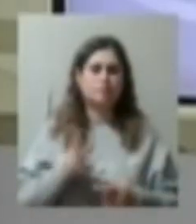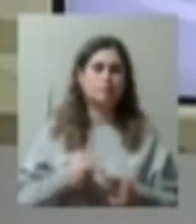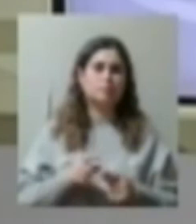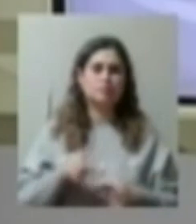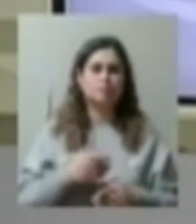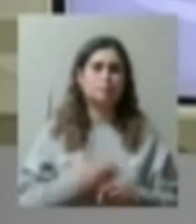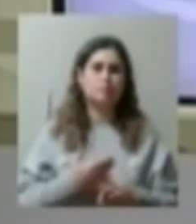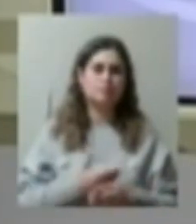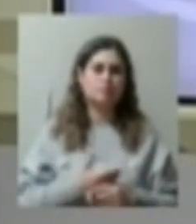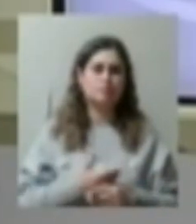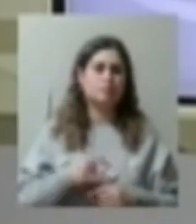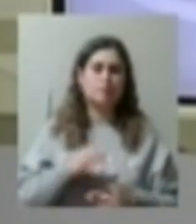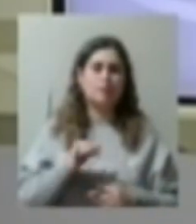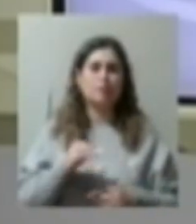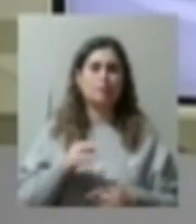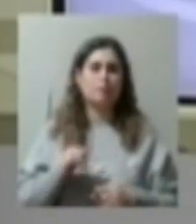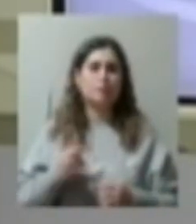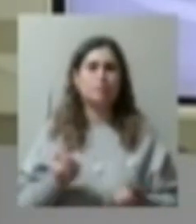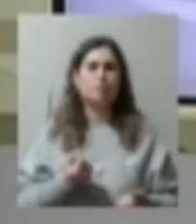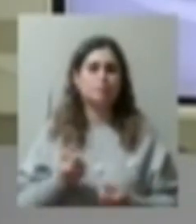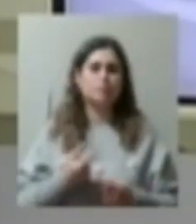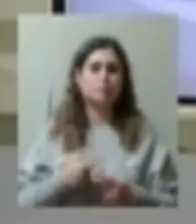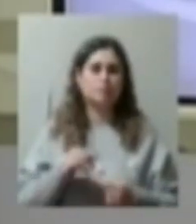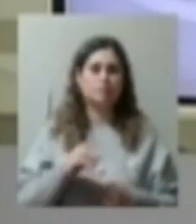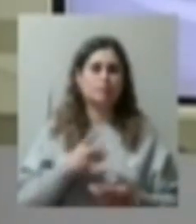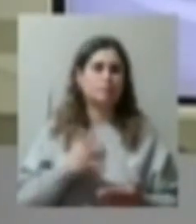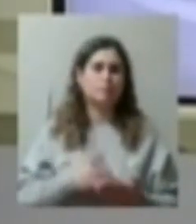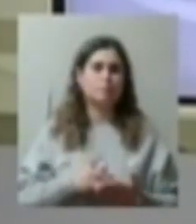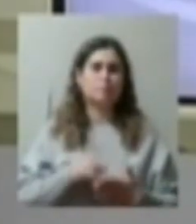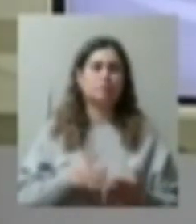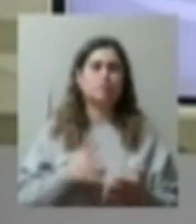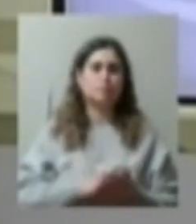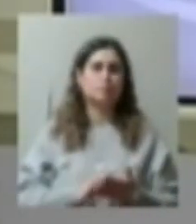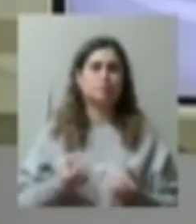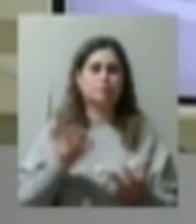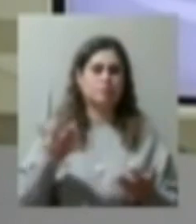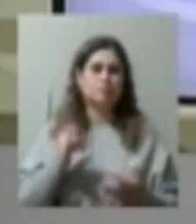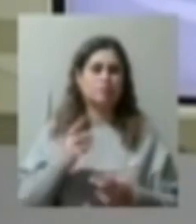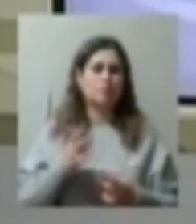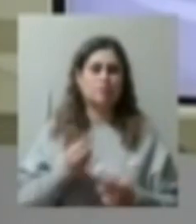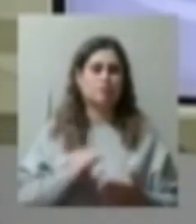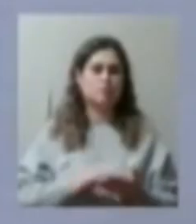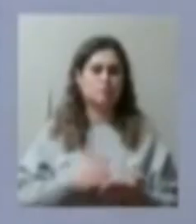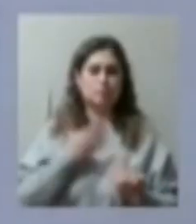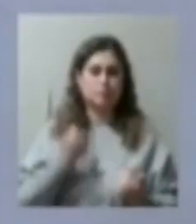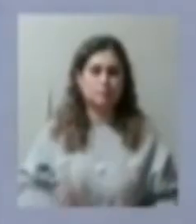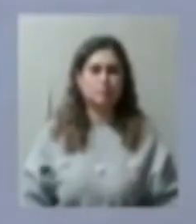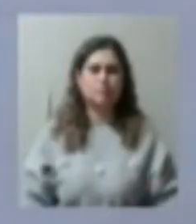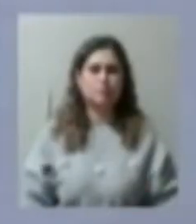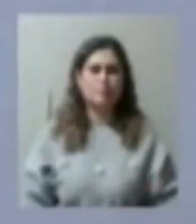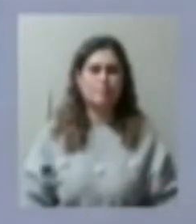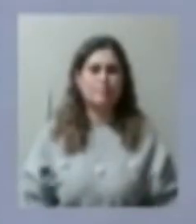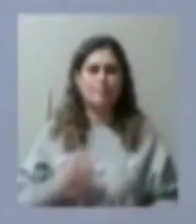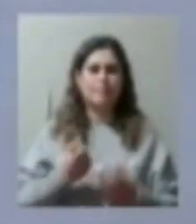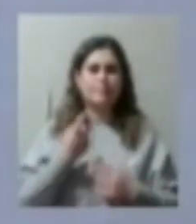допомагає ідентифікувати автомобіль, і він має бути чистий, освітлений і нічим не прикритий. Ще одне